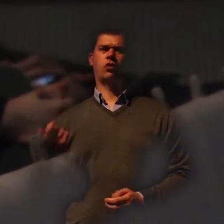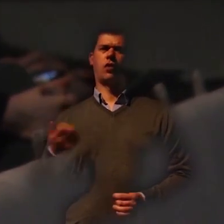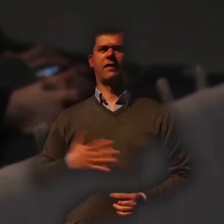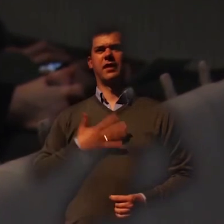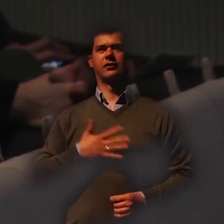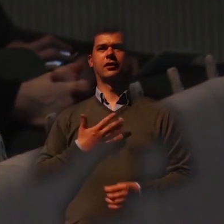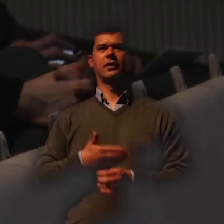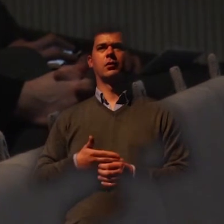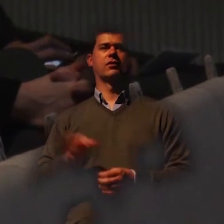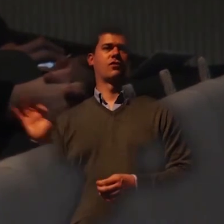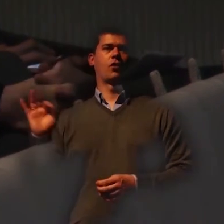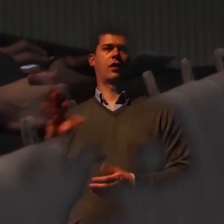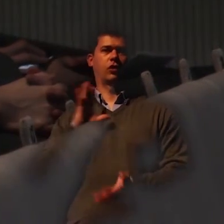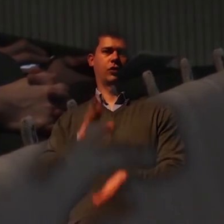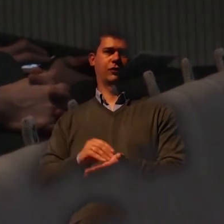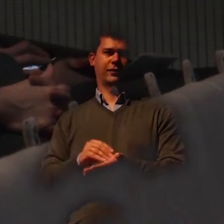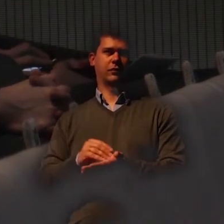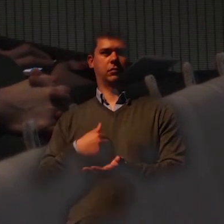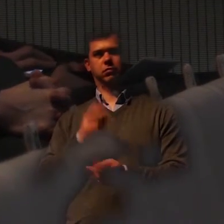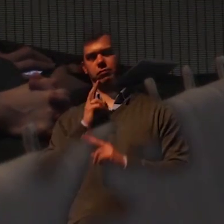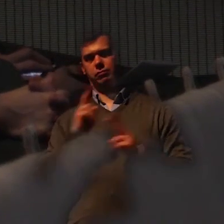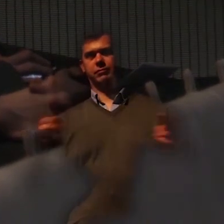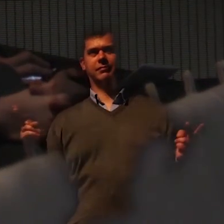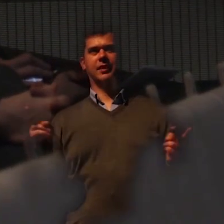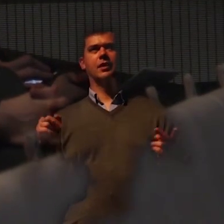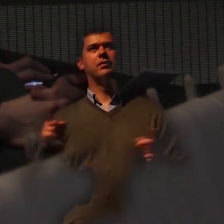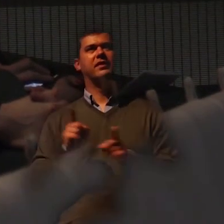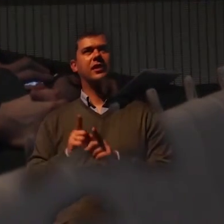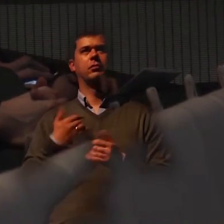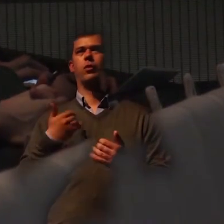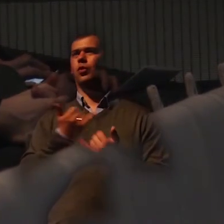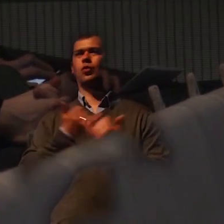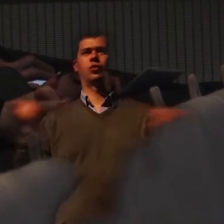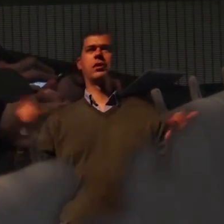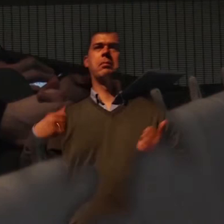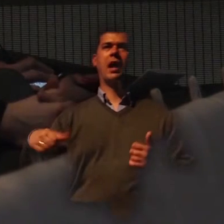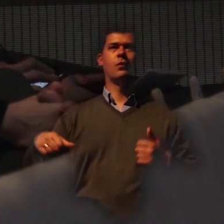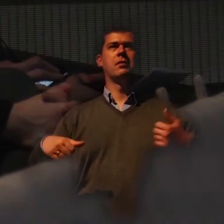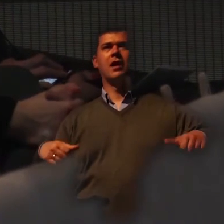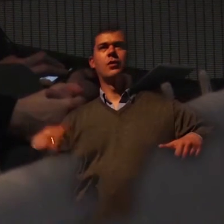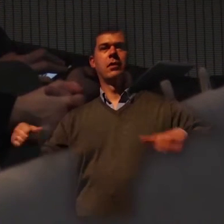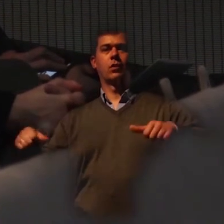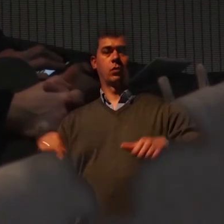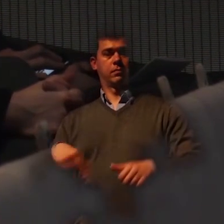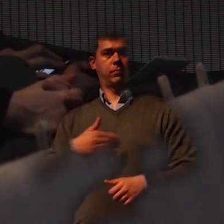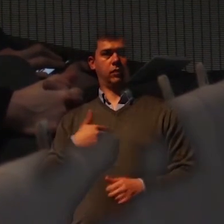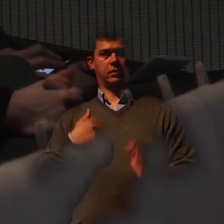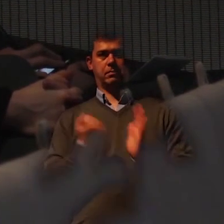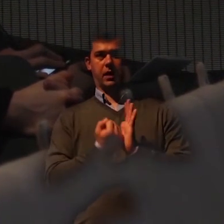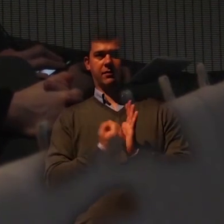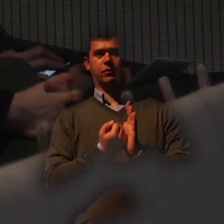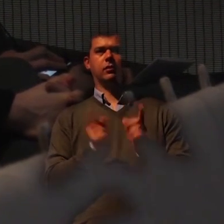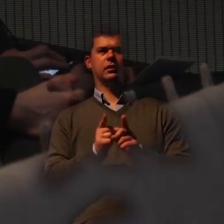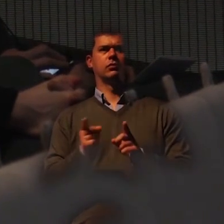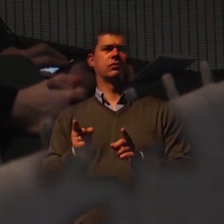Z mojego doświadczenia tak mi się wydaje że pomimo różnych braków to polskie prawo czy właśnie czy